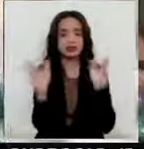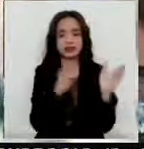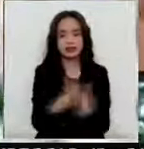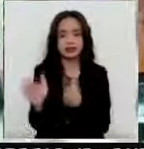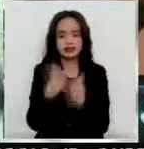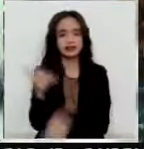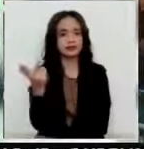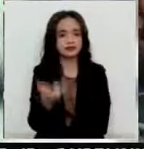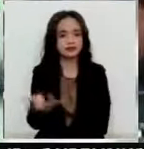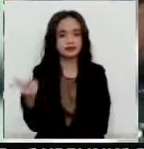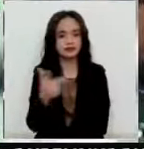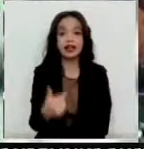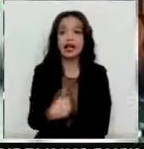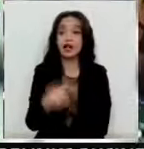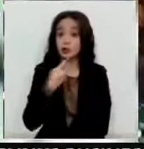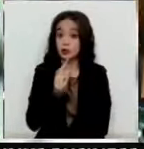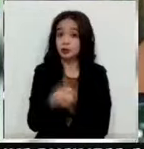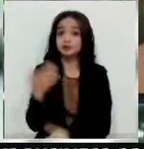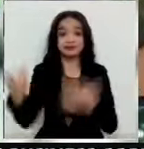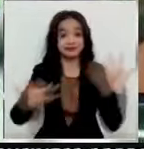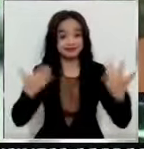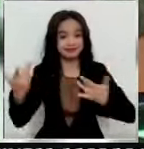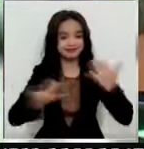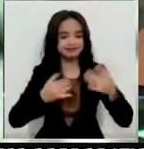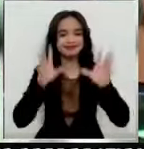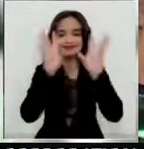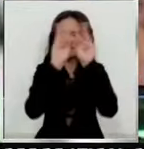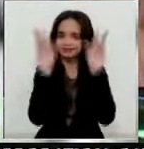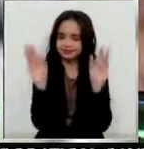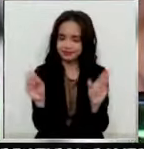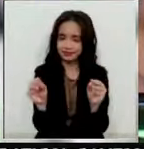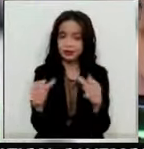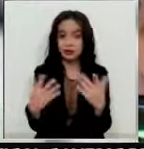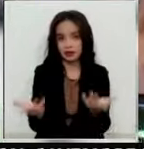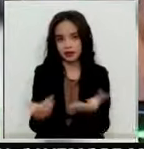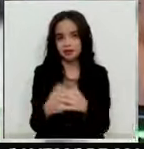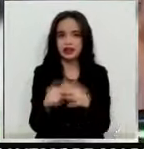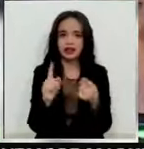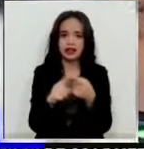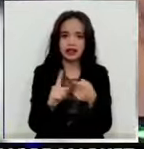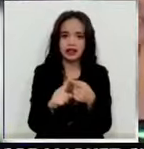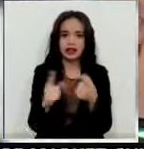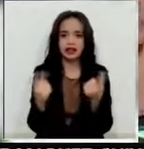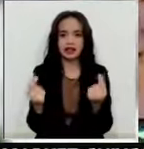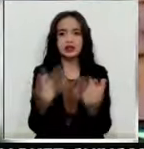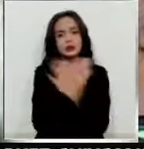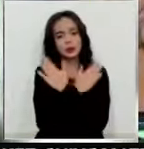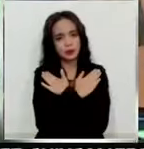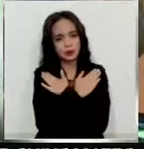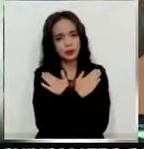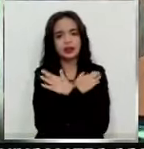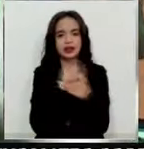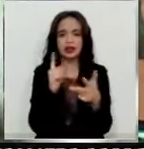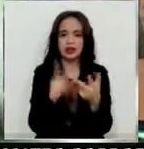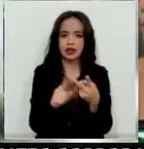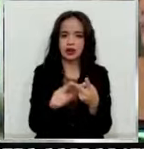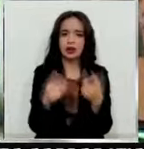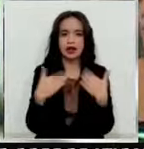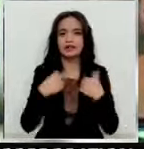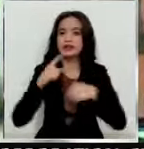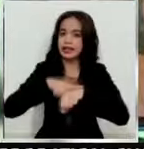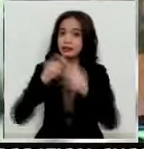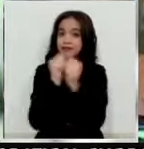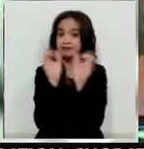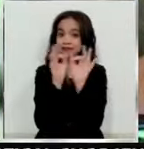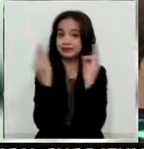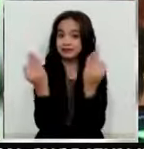I'm very excited for Christmas because, well, one, I get to rest and I get to spend it with my family and also